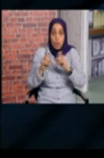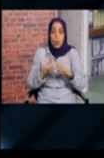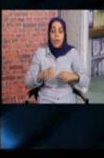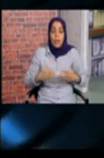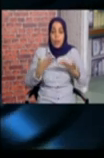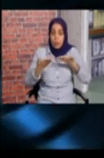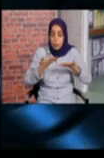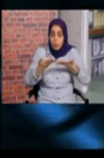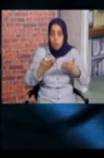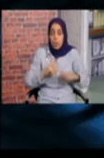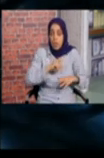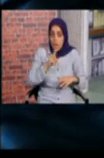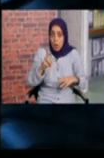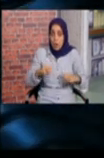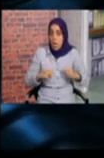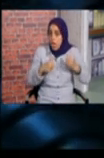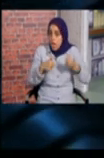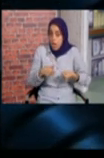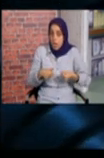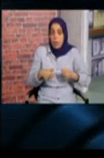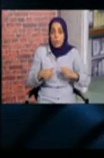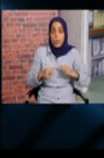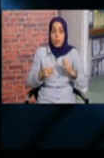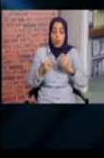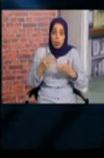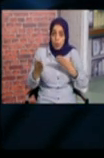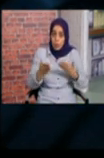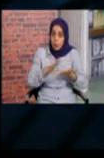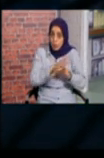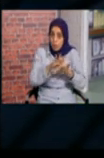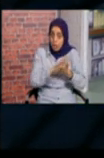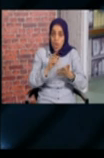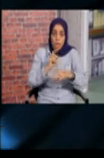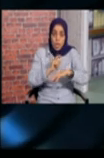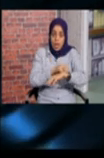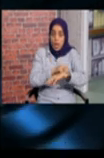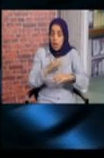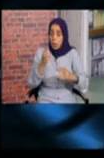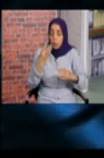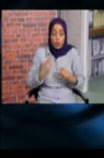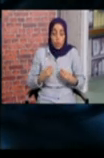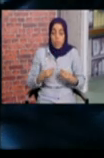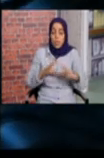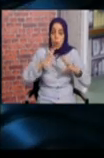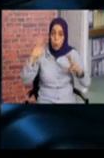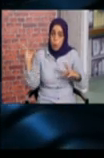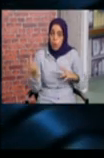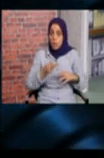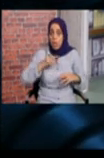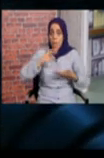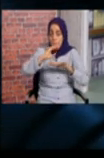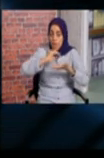من المسؤوليه او لا؟ هل هيبقى في اي اجراء ضده؟ طب العلاج مدته قد ايه؟ طب هيكلفني كام؟ كل الحاجات دي بنجاوبه